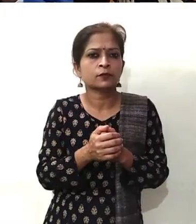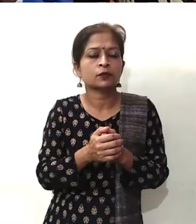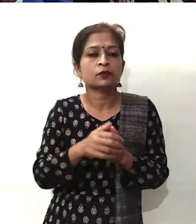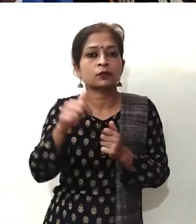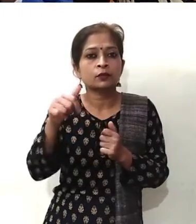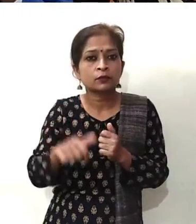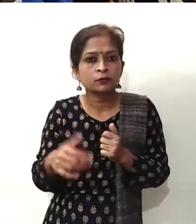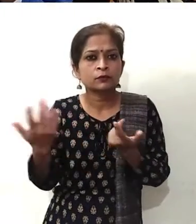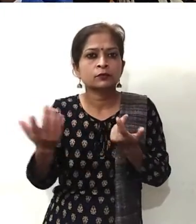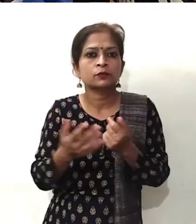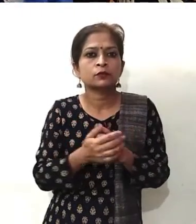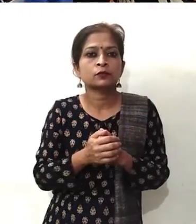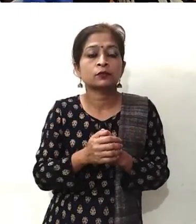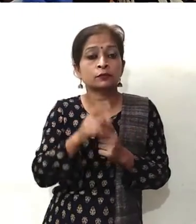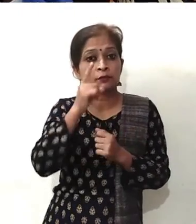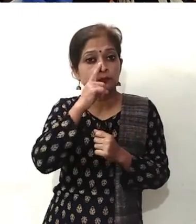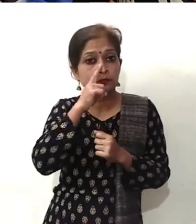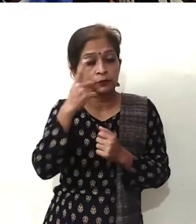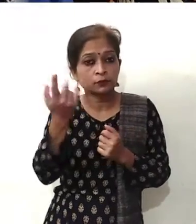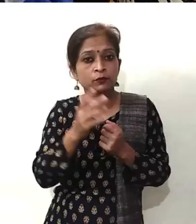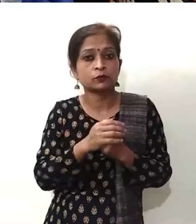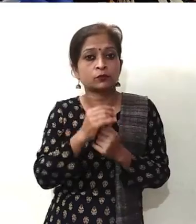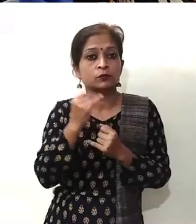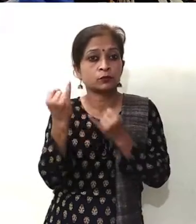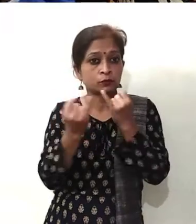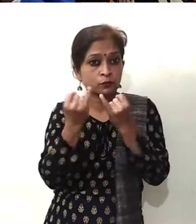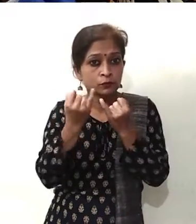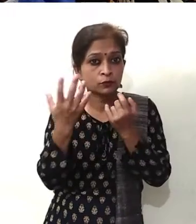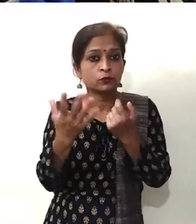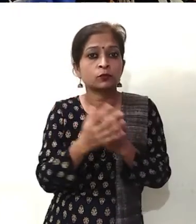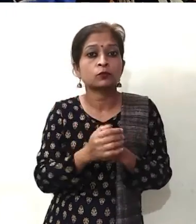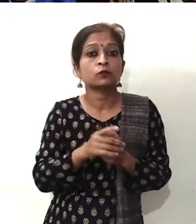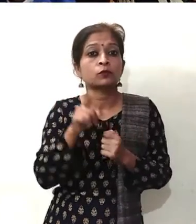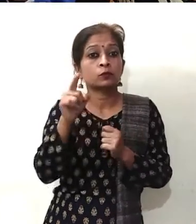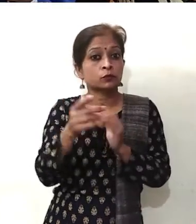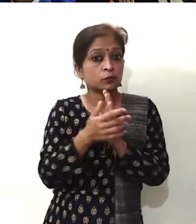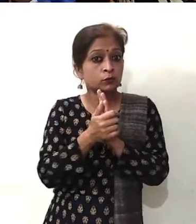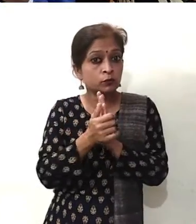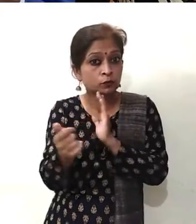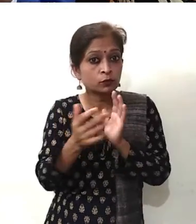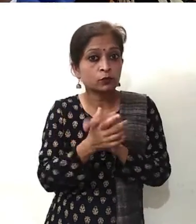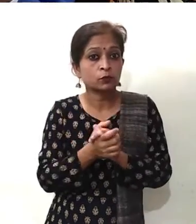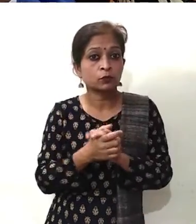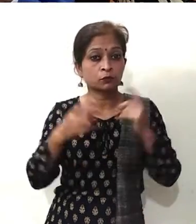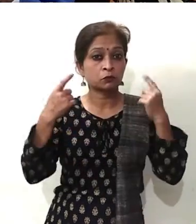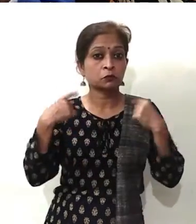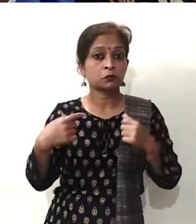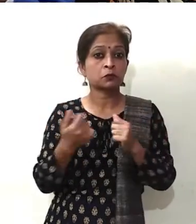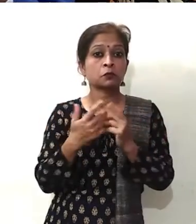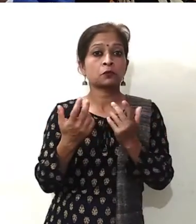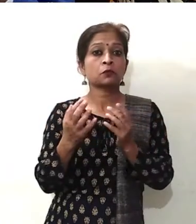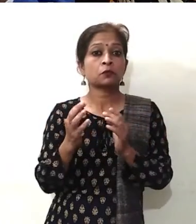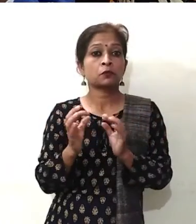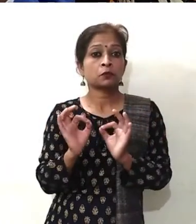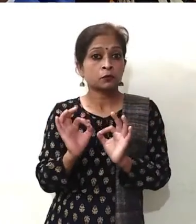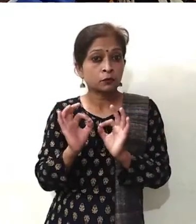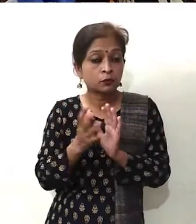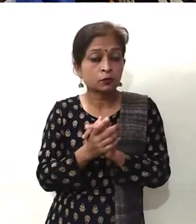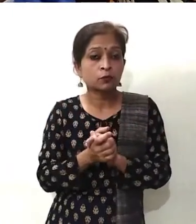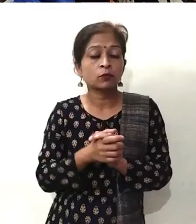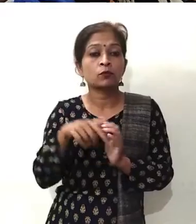ऐसी एक महिला की तलाश करो जो कि उस योग्य हो कि एक उत्तम संतान पैदा हो